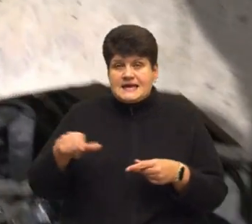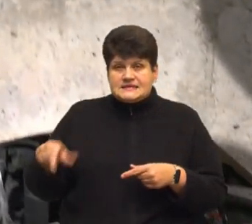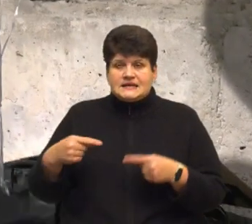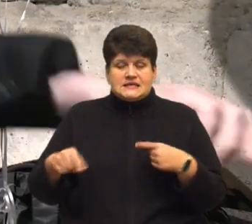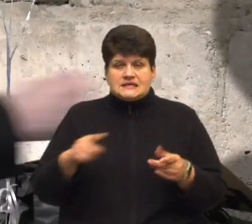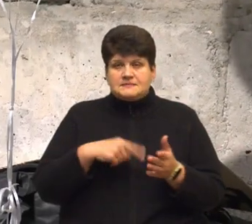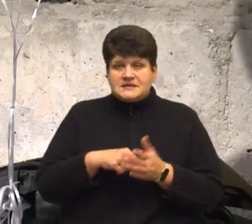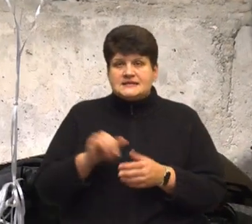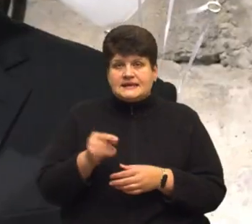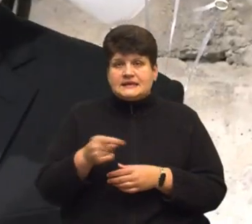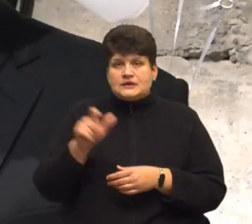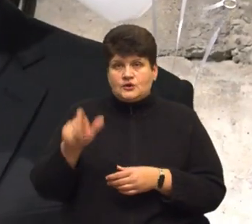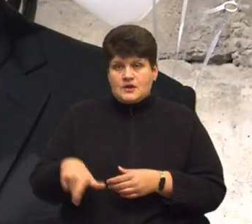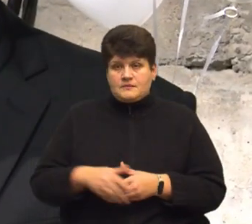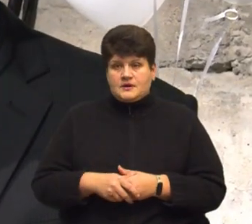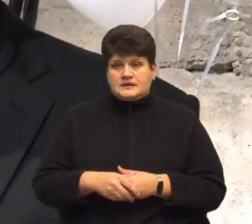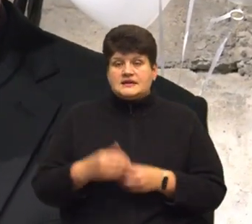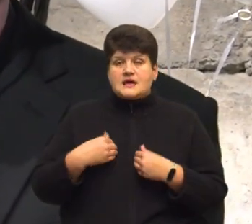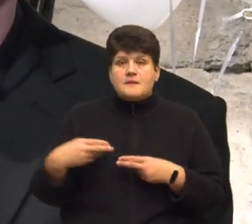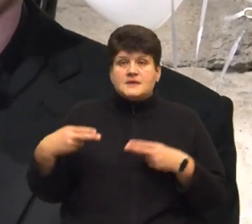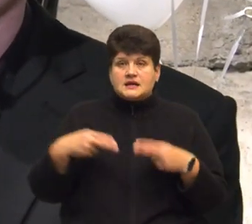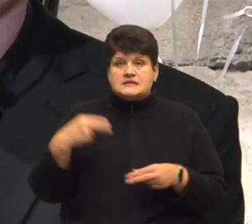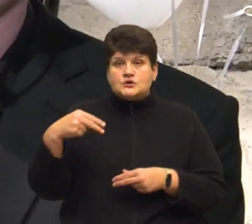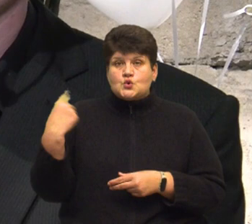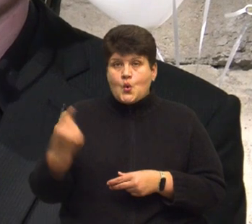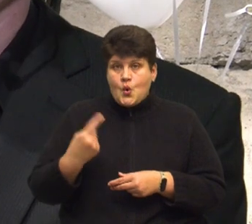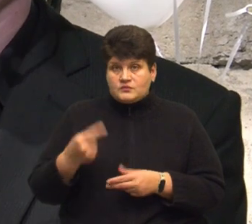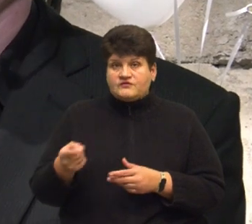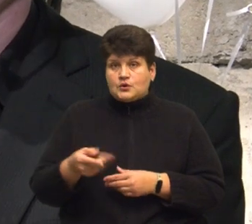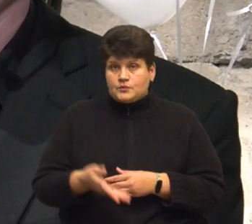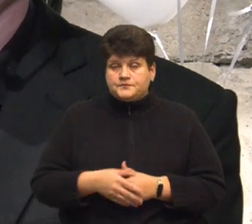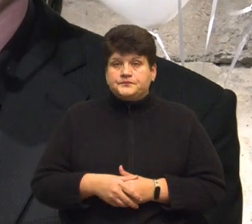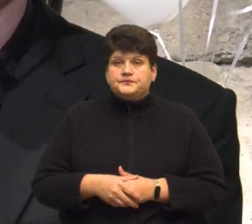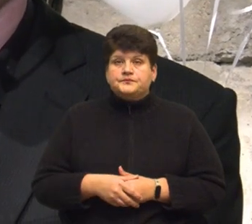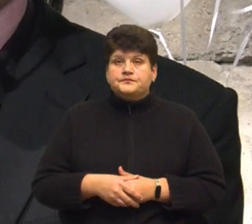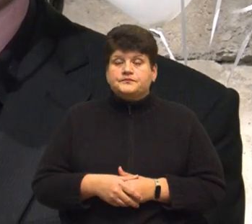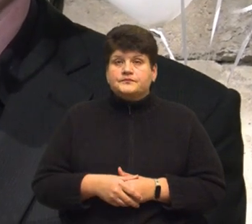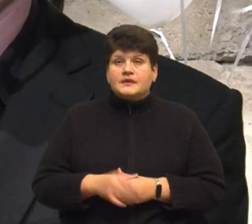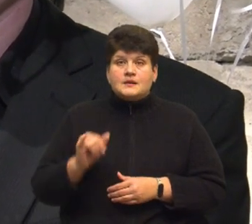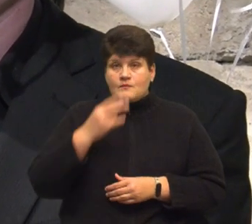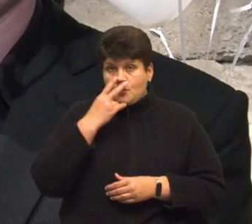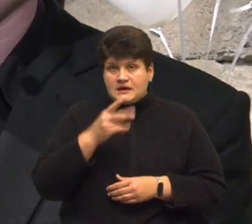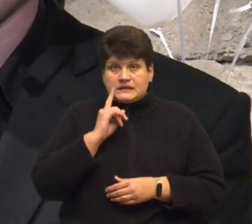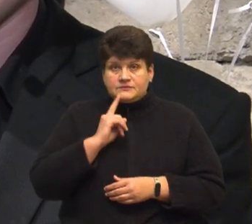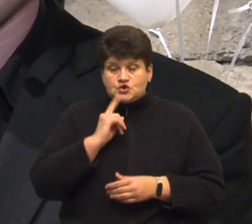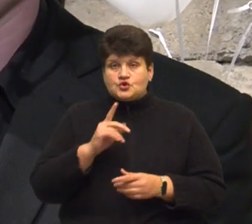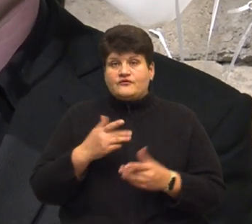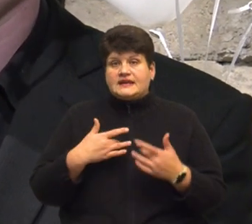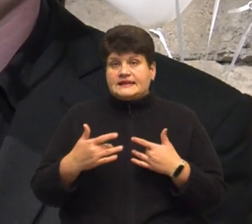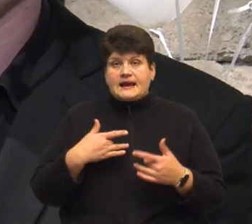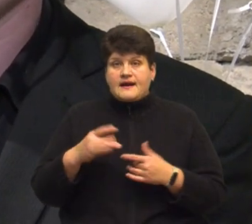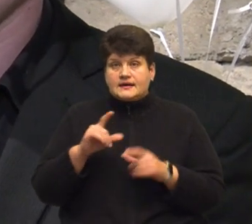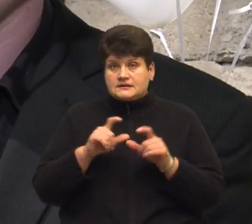готується Ігор Каспер Я приїхав з Запорізької області до Тернополя і побачив тимчасовий театр в